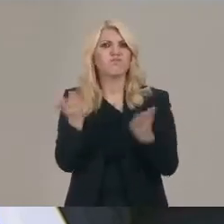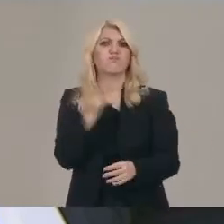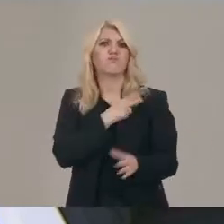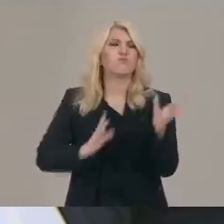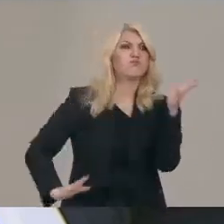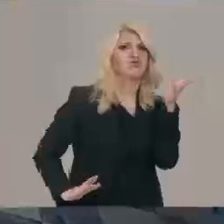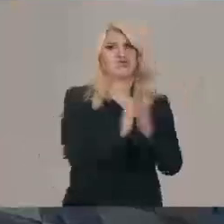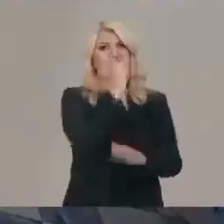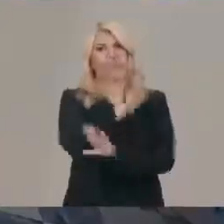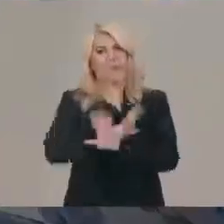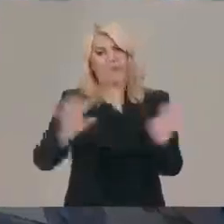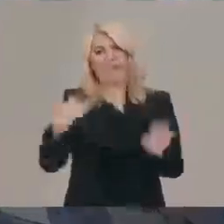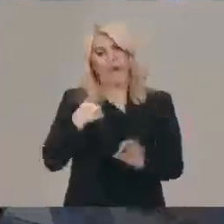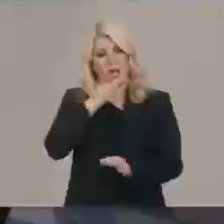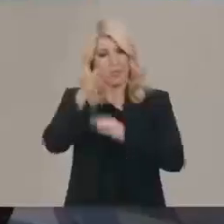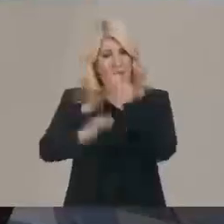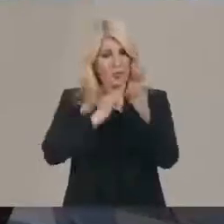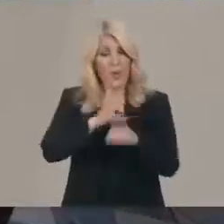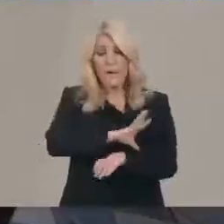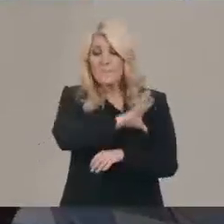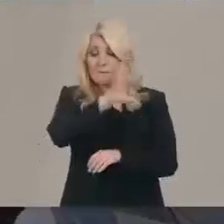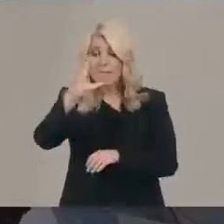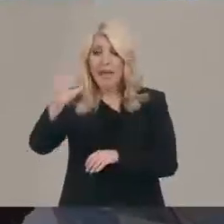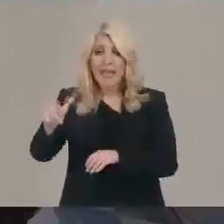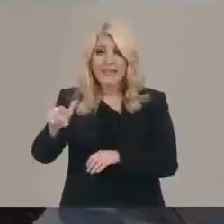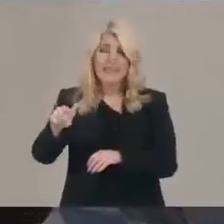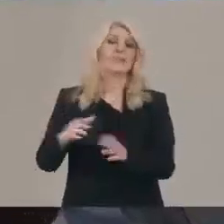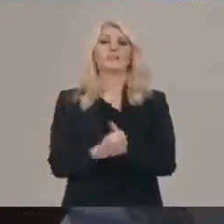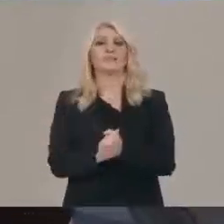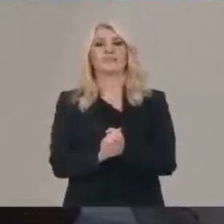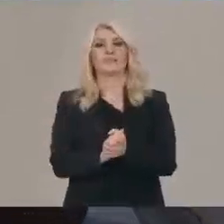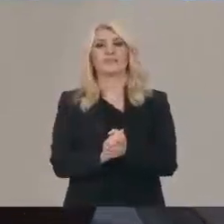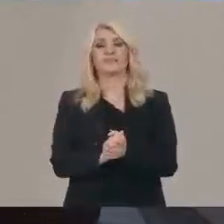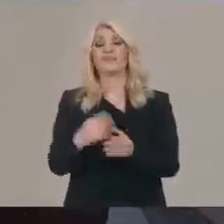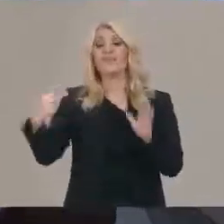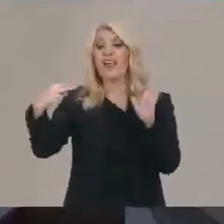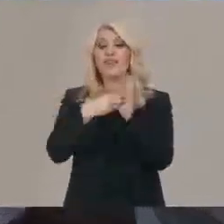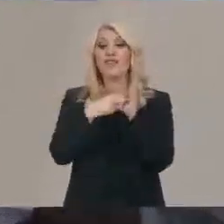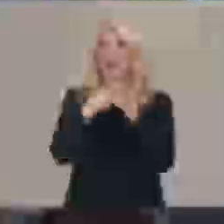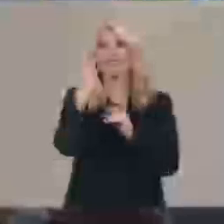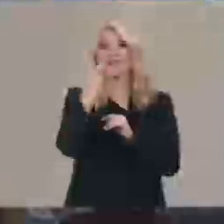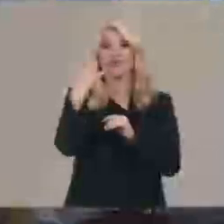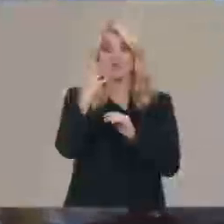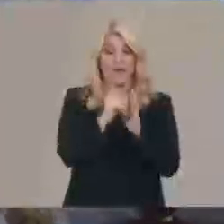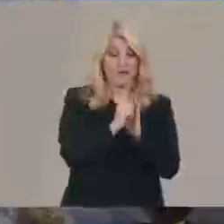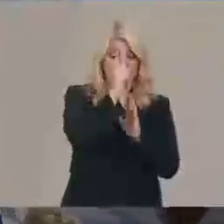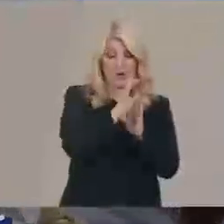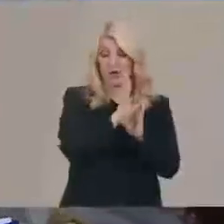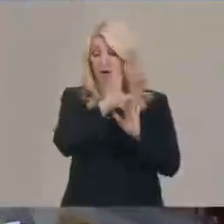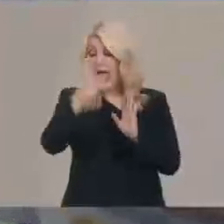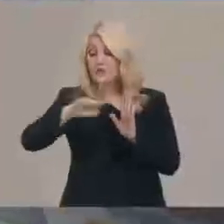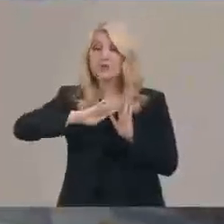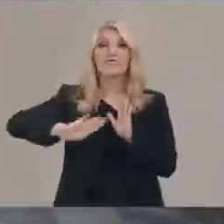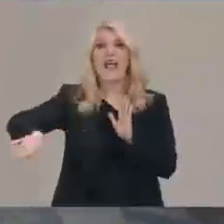μέχρι το τέλος του πρώτου τριμήνου του 2025 θα ξεκινήσει να